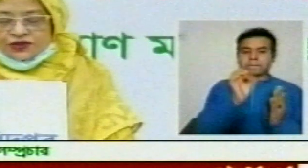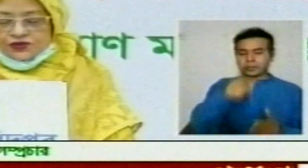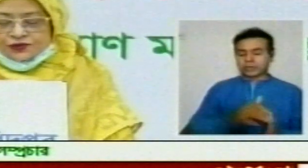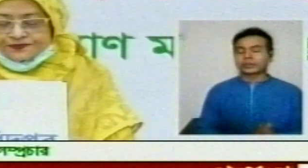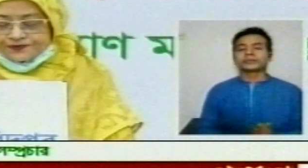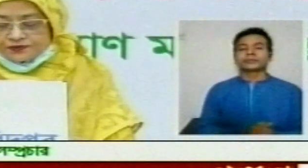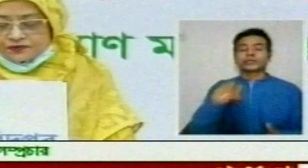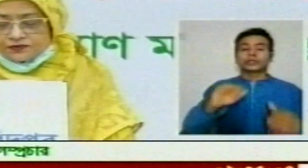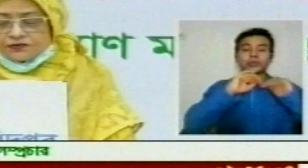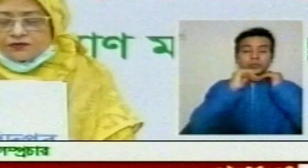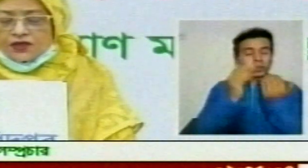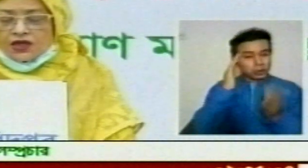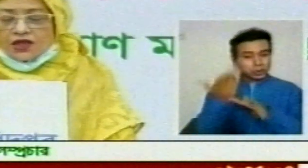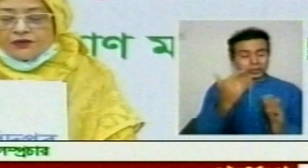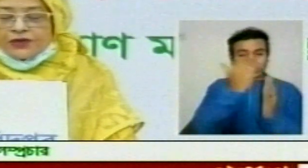38.99%।